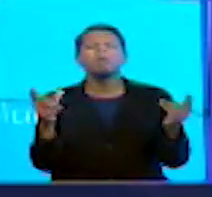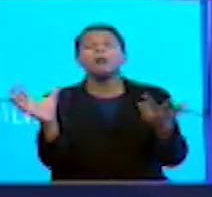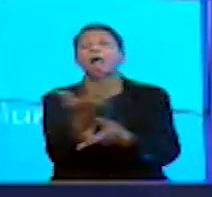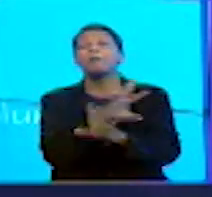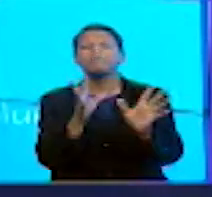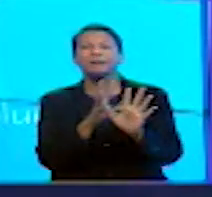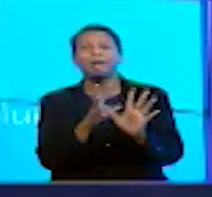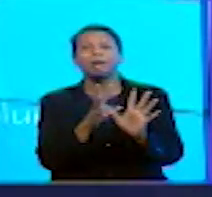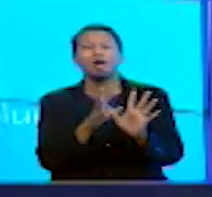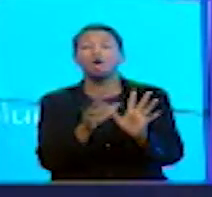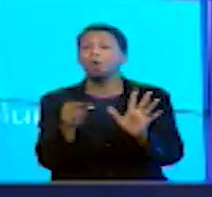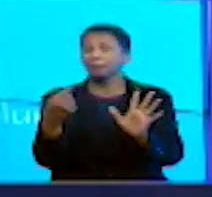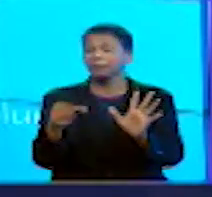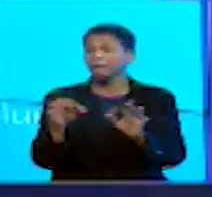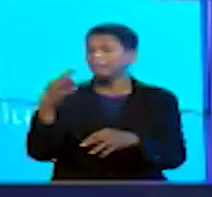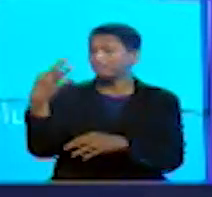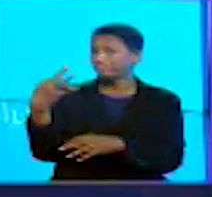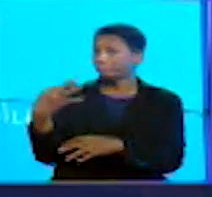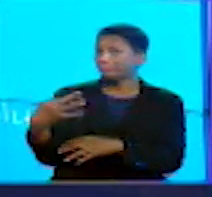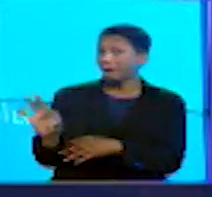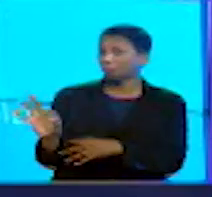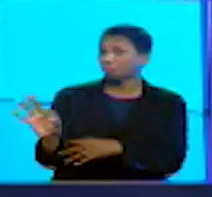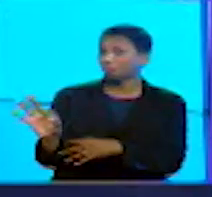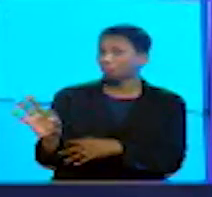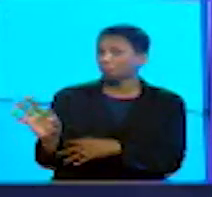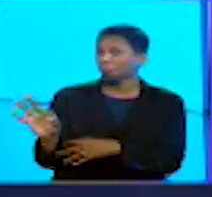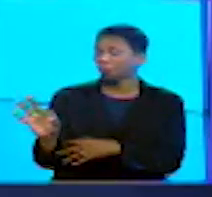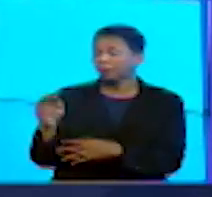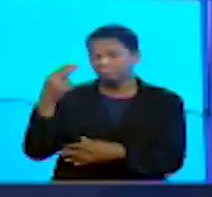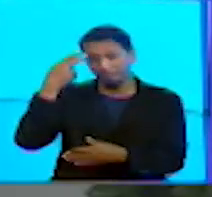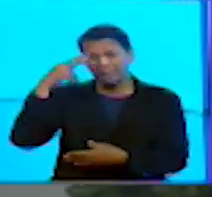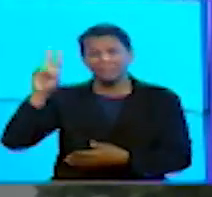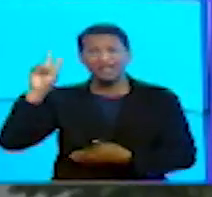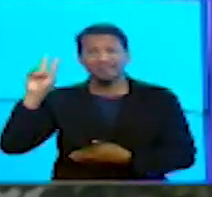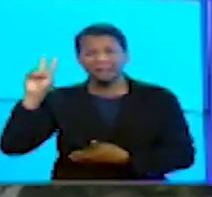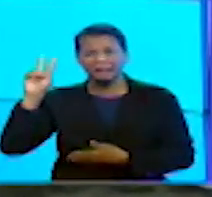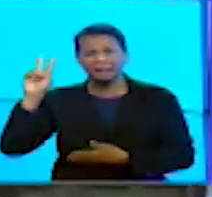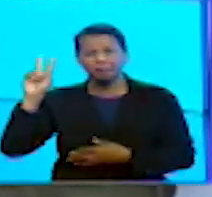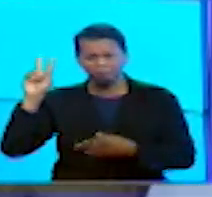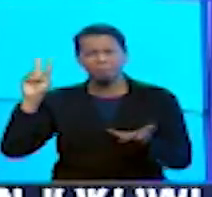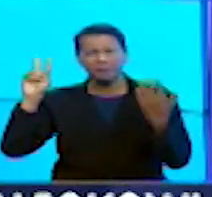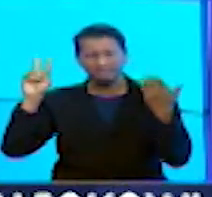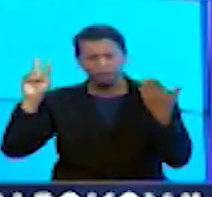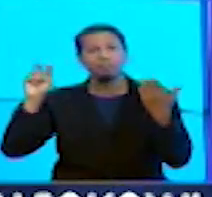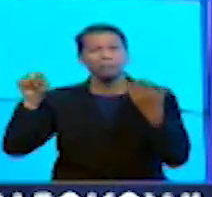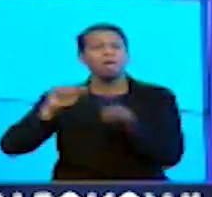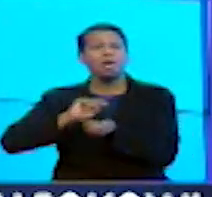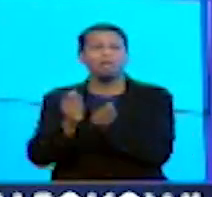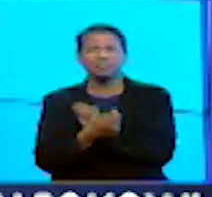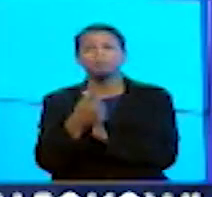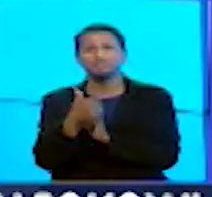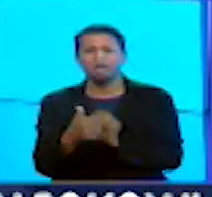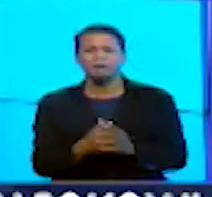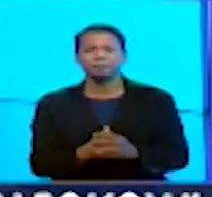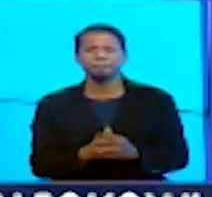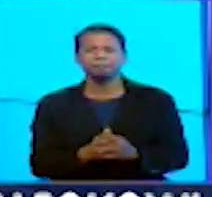saja dilantik pada 4 bulan atau 3 bulan setengah lalu gitu ya. Pada periode kedua kepemimpinannya, Presiden Jokowi